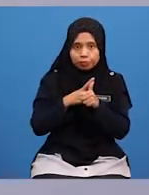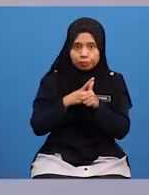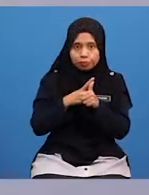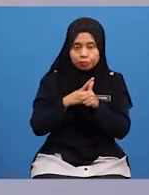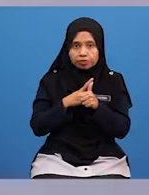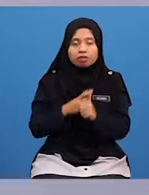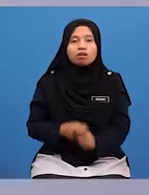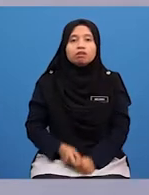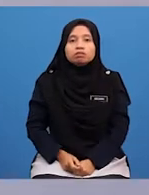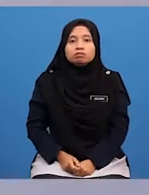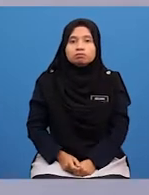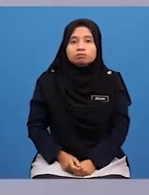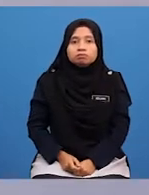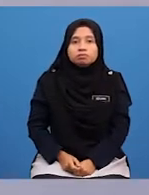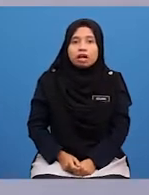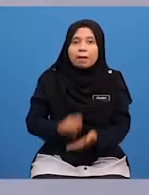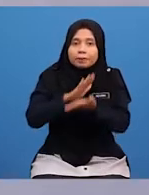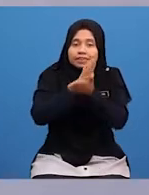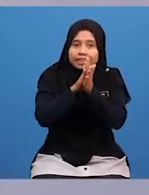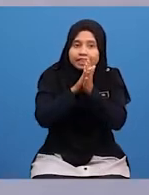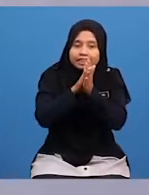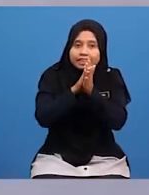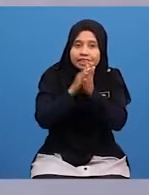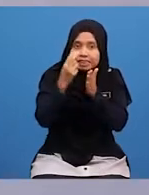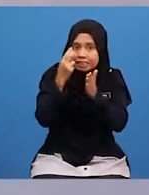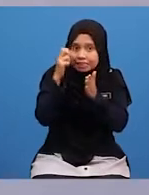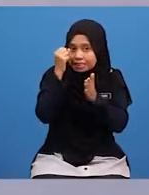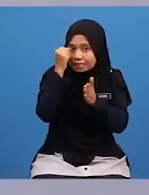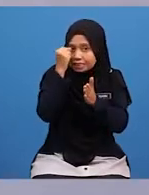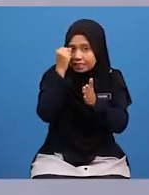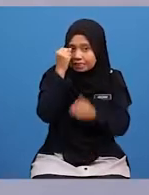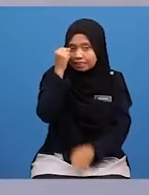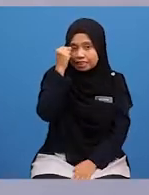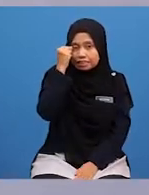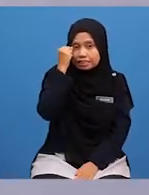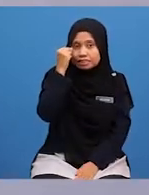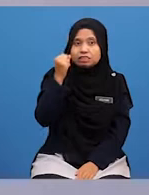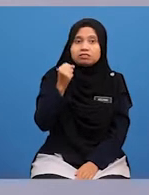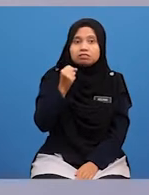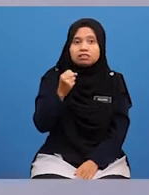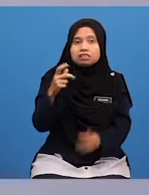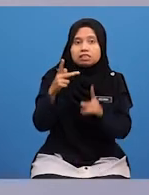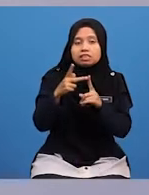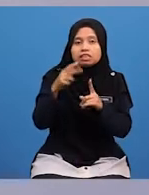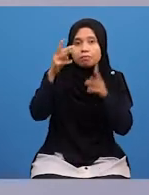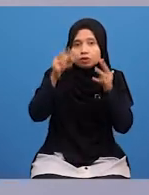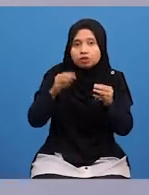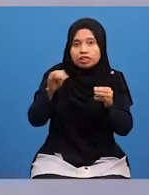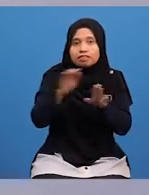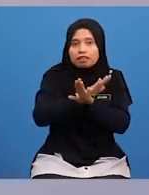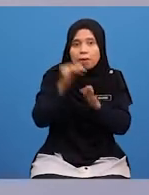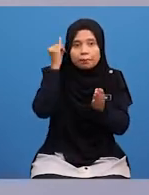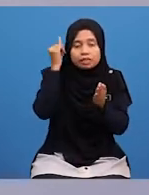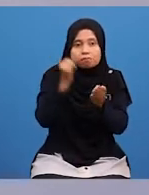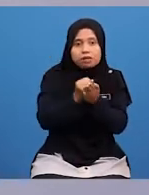ialah, pertama, menjadi saksi terhadap manusia yang tidak beriman kepada Allah